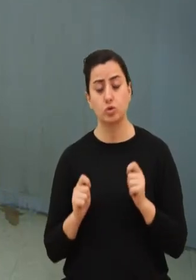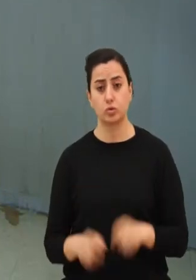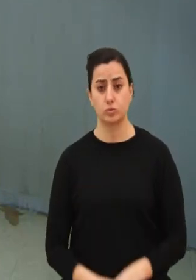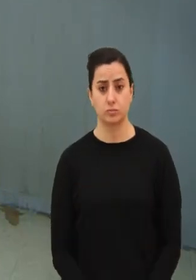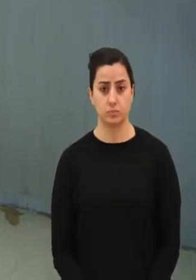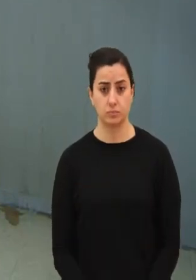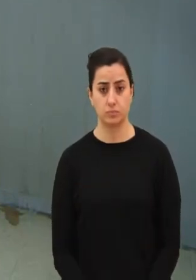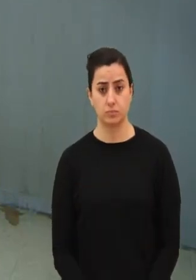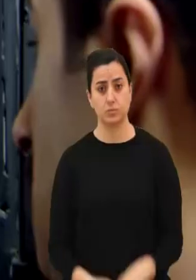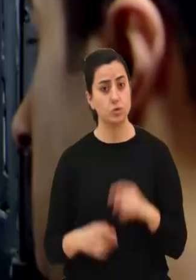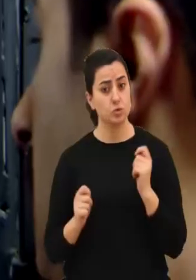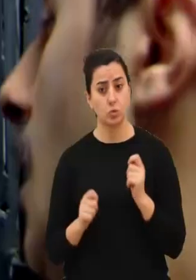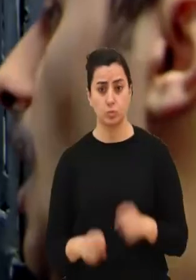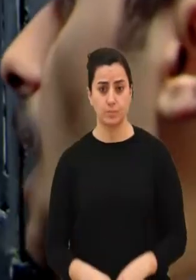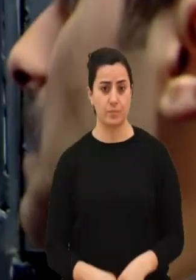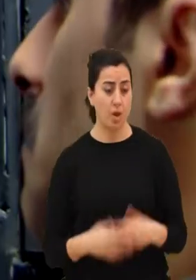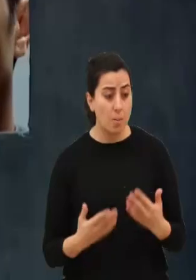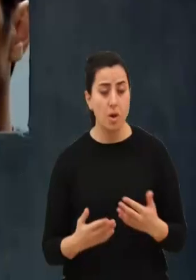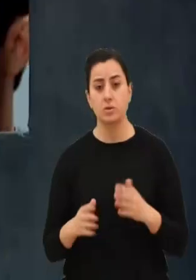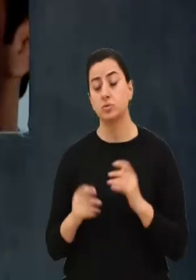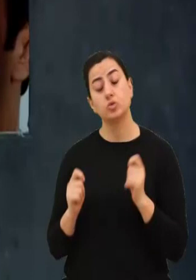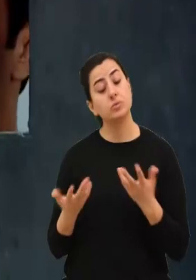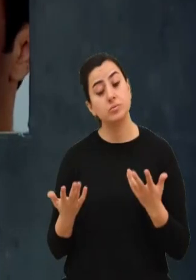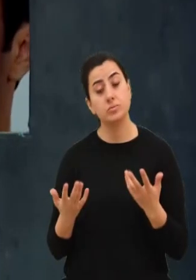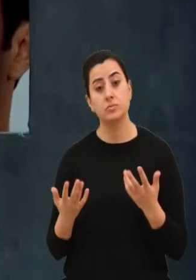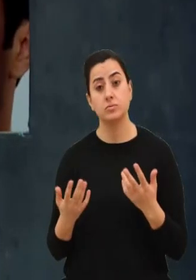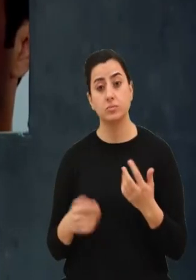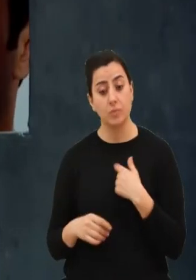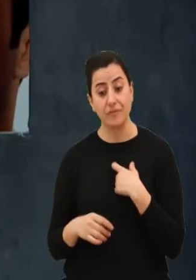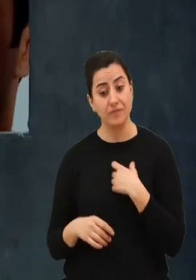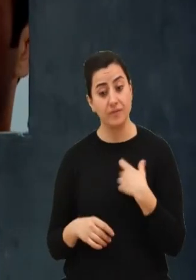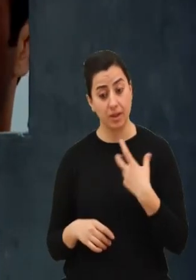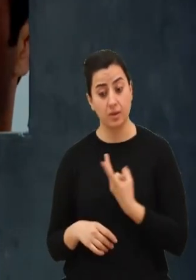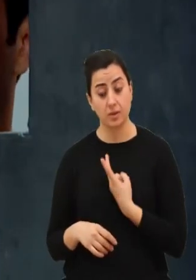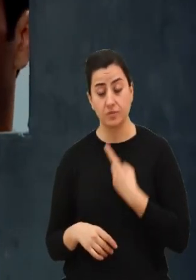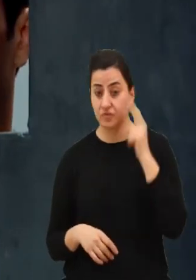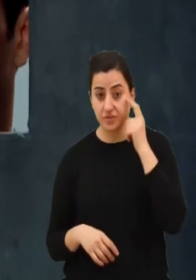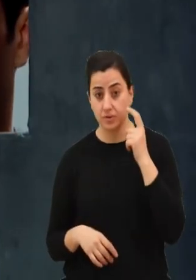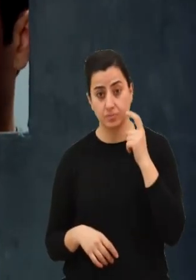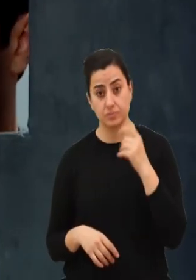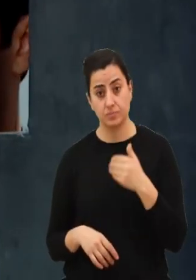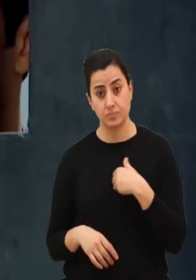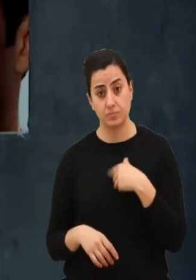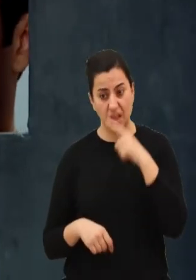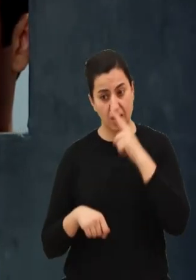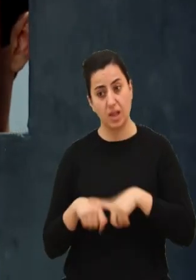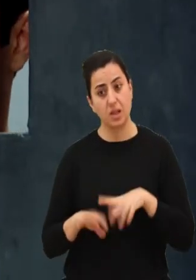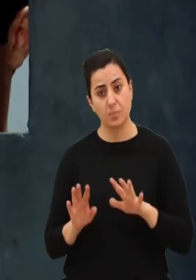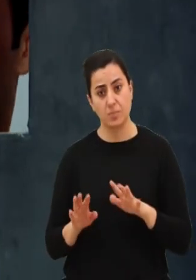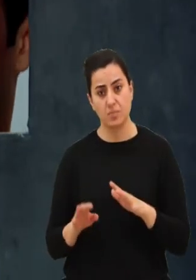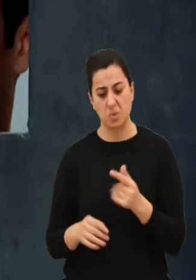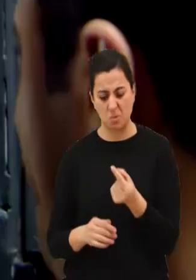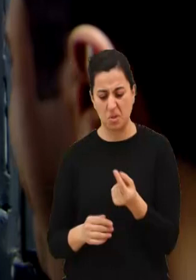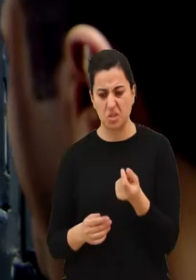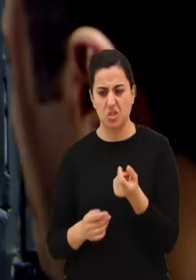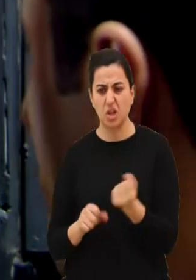zor. Zor bir ihtimal. Ama bak... Aması maması yok. Ayrıca benim şahsi fikrimi sorarsan Pıtık Ali... Yani ben de pek inanmadım. Yani küçücük